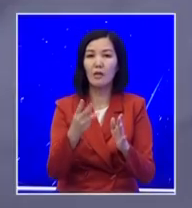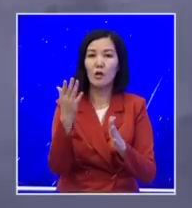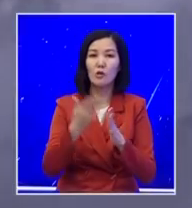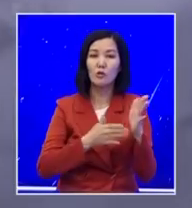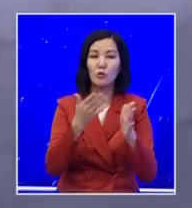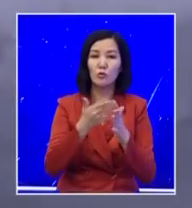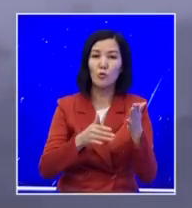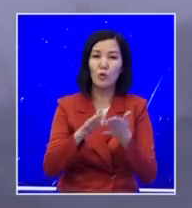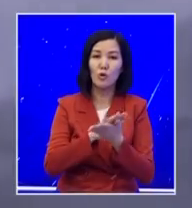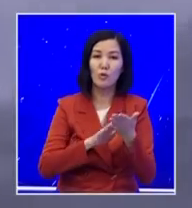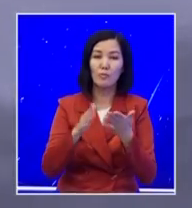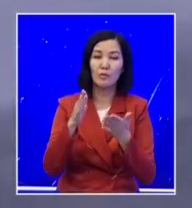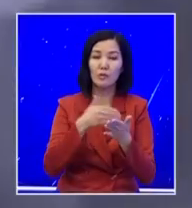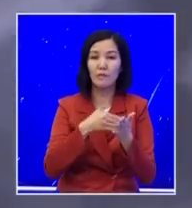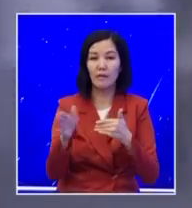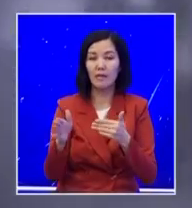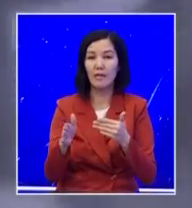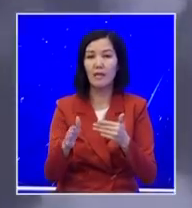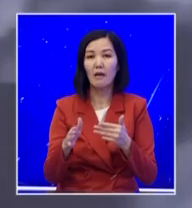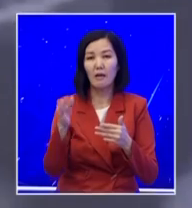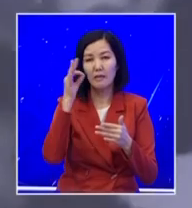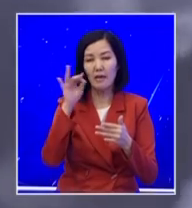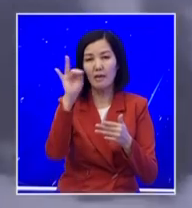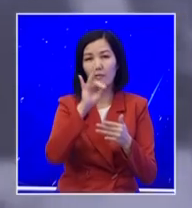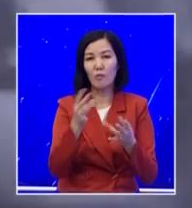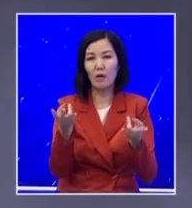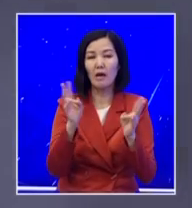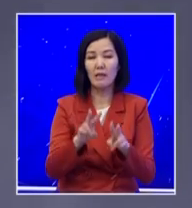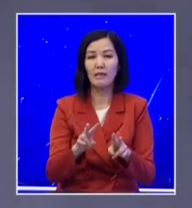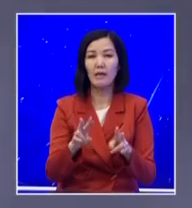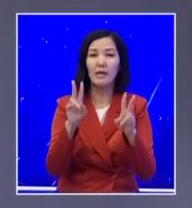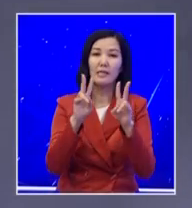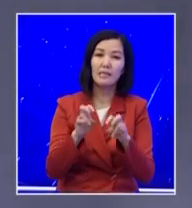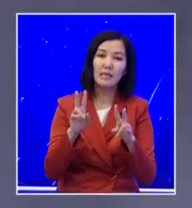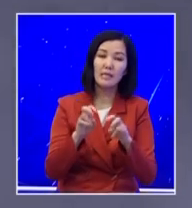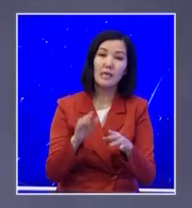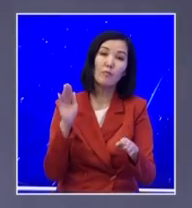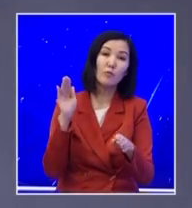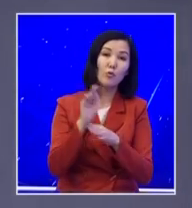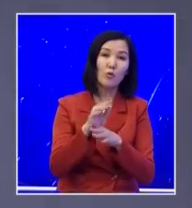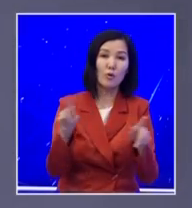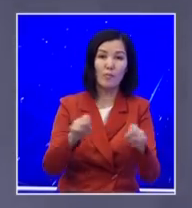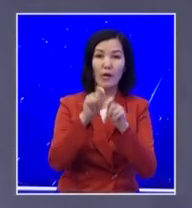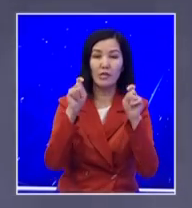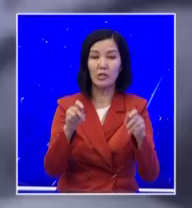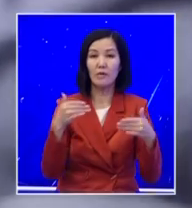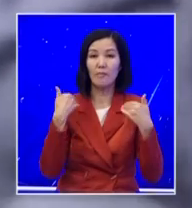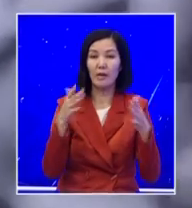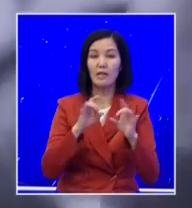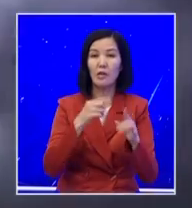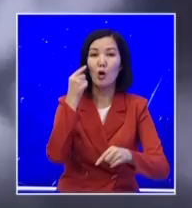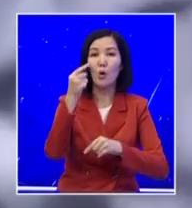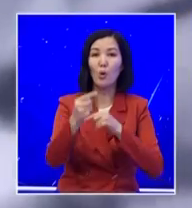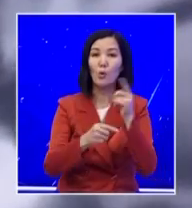еш уақытта ел жадынан өшпейді. Қайта кейбір ақтаңдақ тұстар зерттеліп толығады деген сенімдеміз. Осылайша ұрпақ